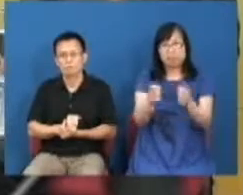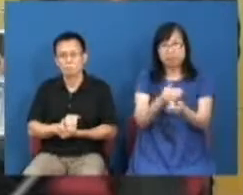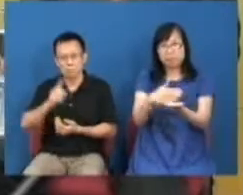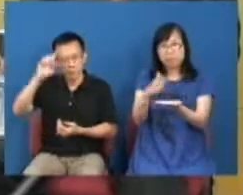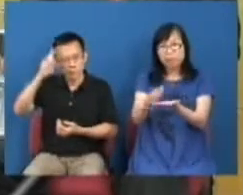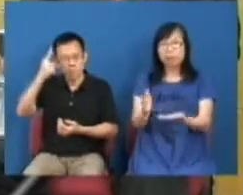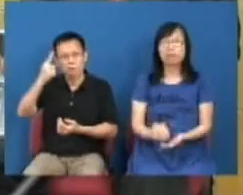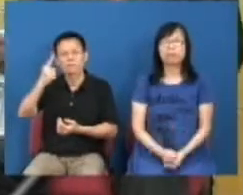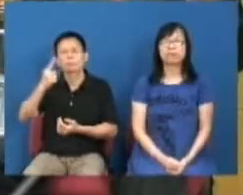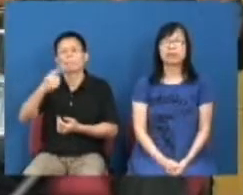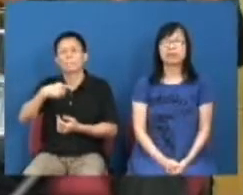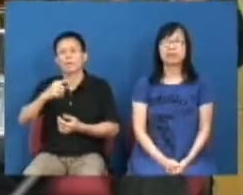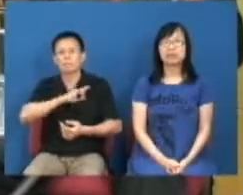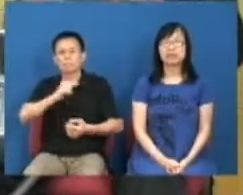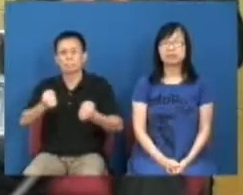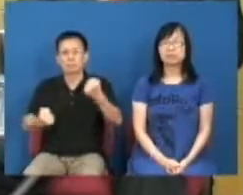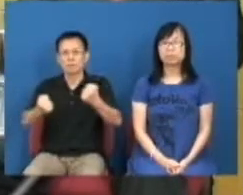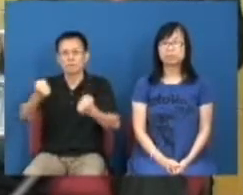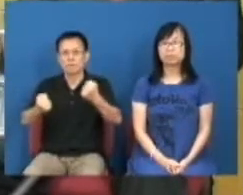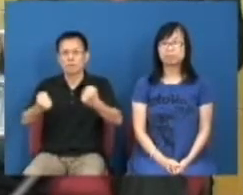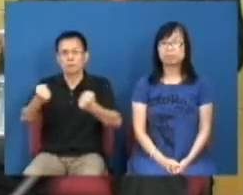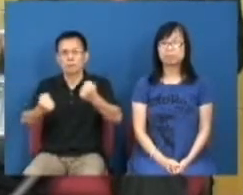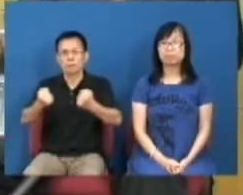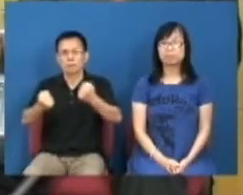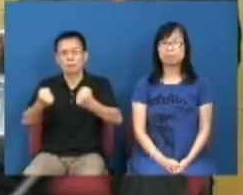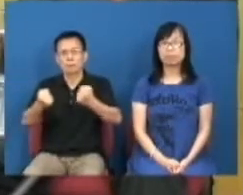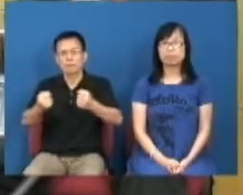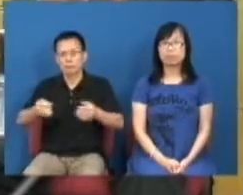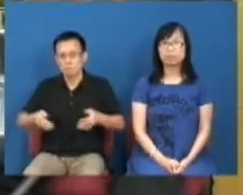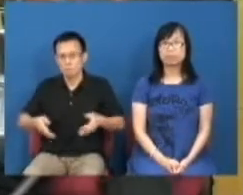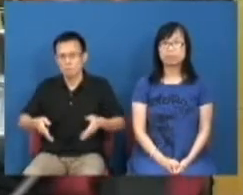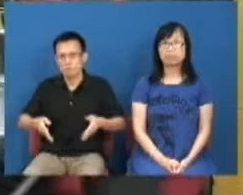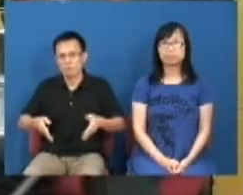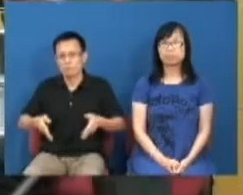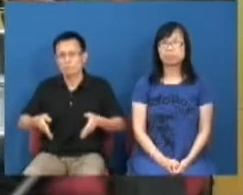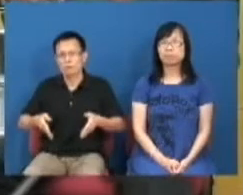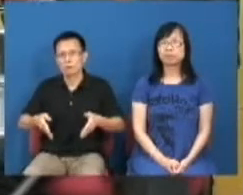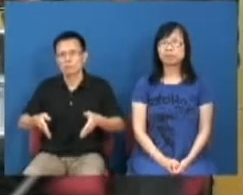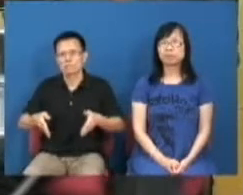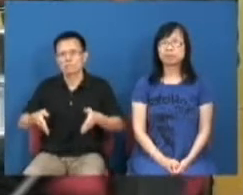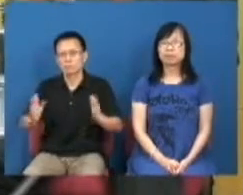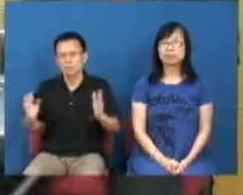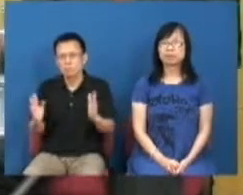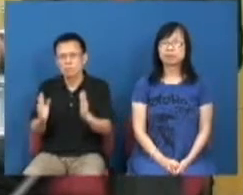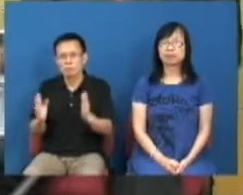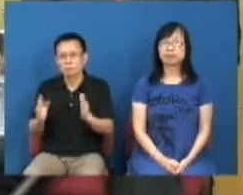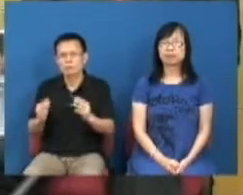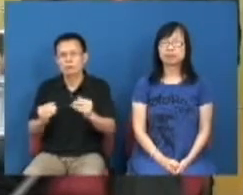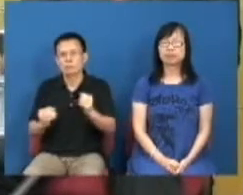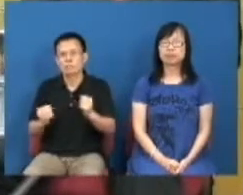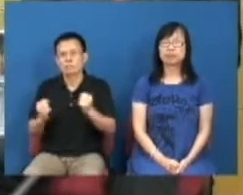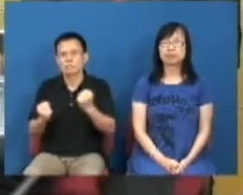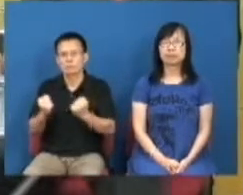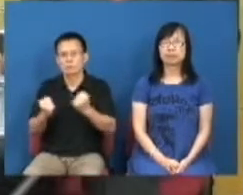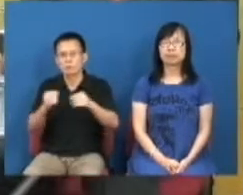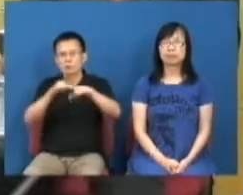咁我就揸住架車，咁就嗰條路咧就即係唔好窄嘅啫，咁但